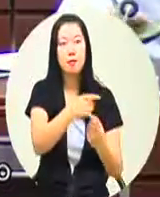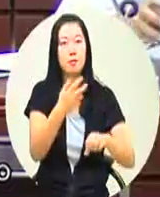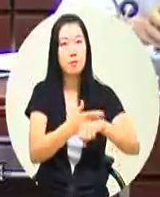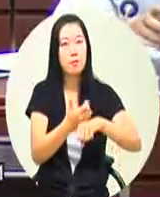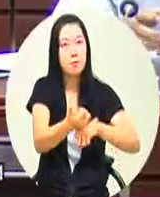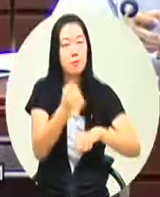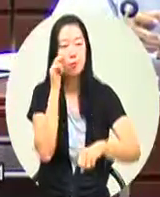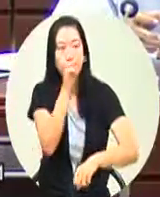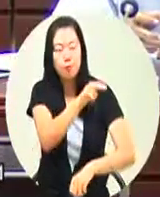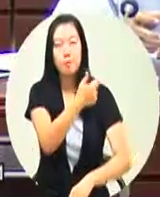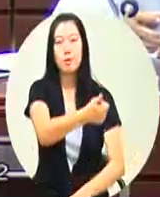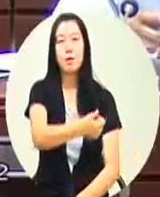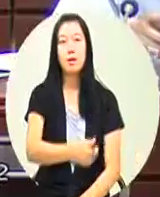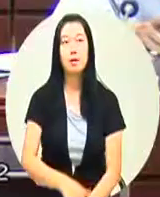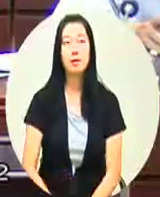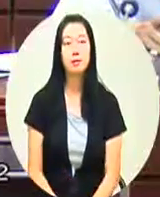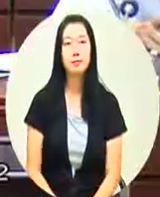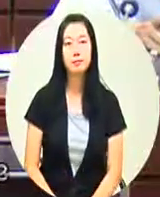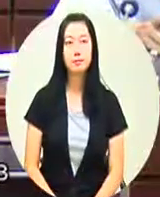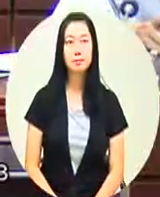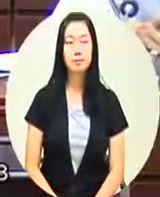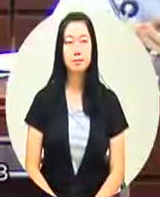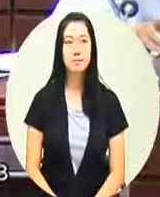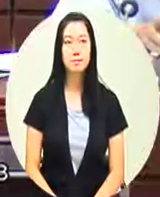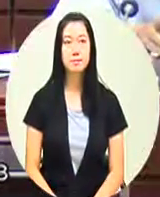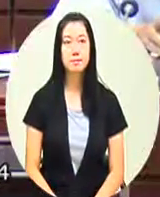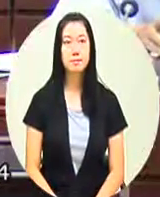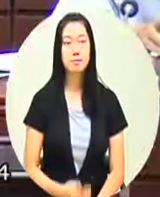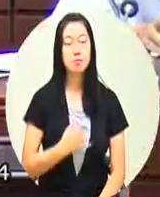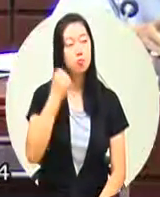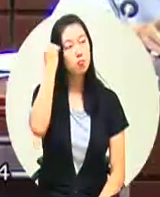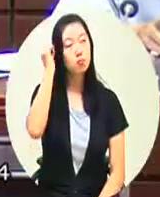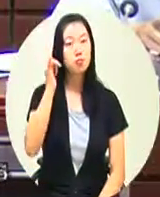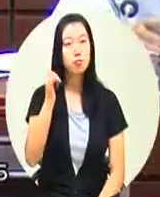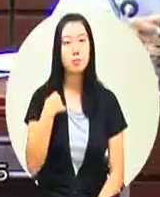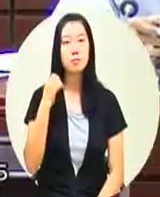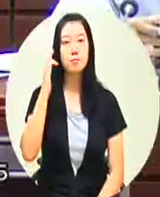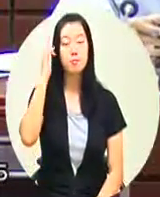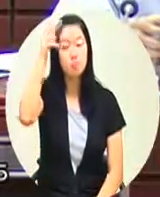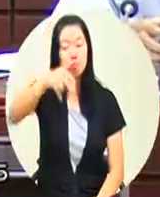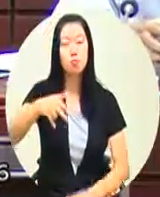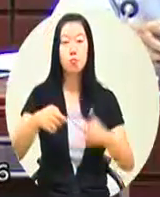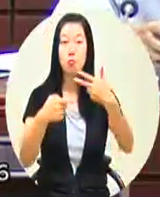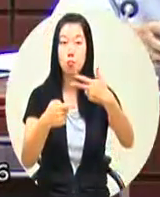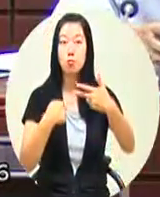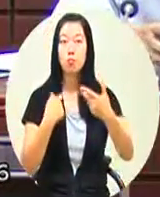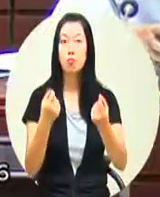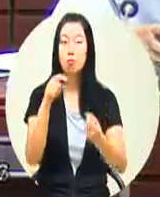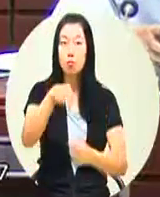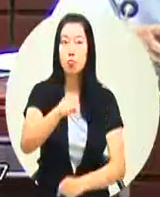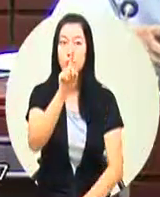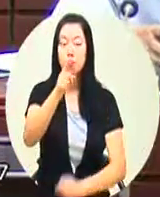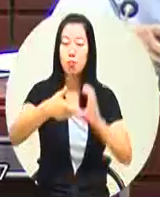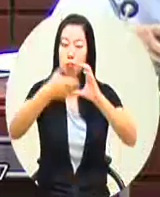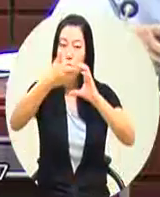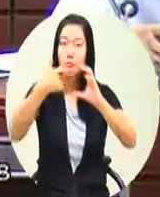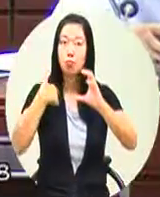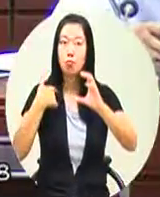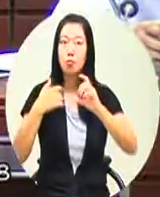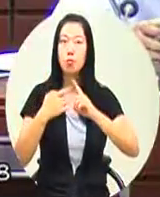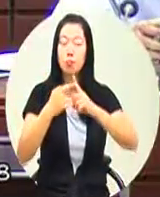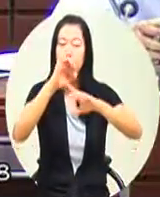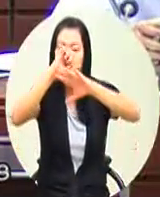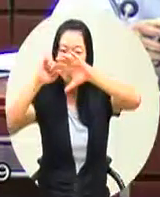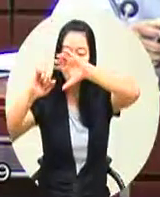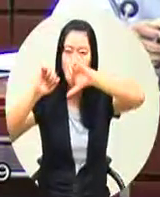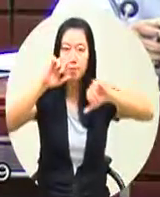看得出来。那么我如果想记得不错，好像下个礼拜一我们一个媒体的采线团，然后会进